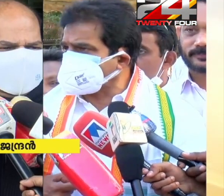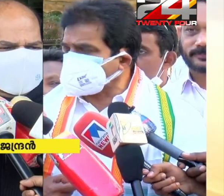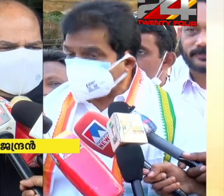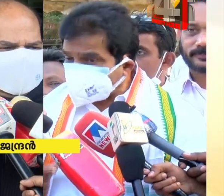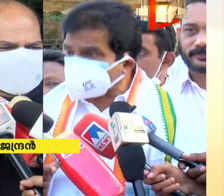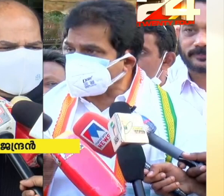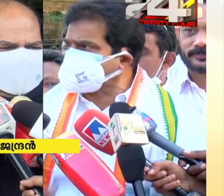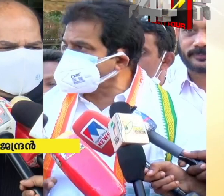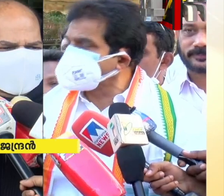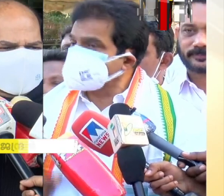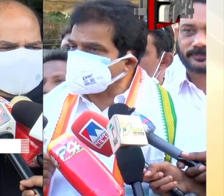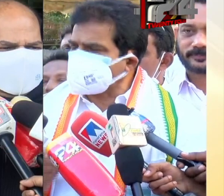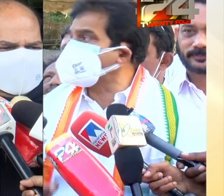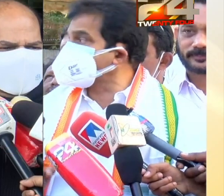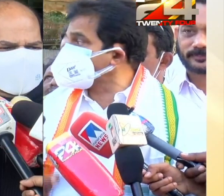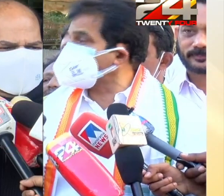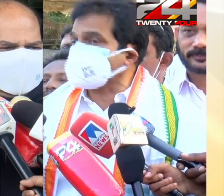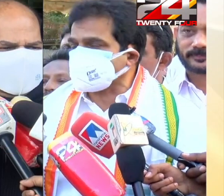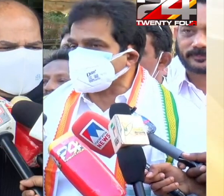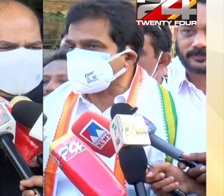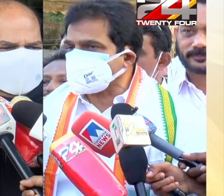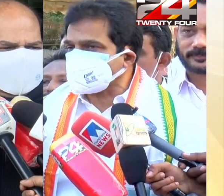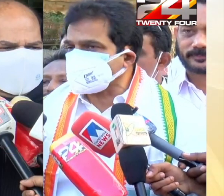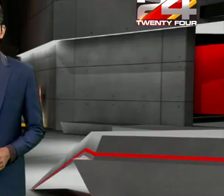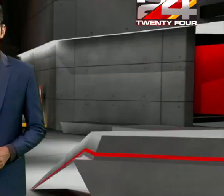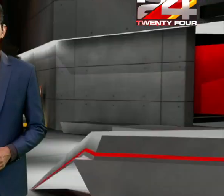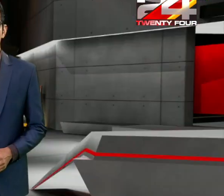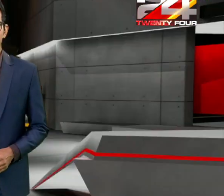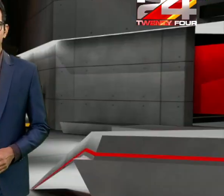ഞങ്ങളോട് വിയോജിപ്പുള്ളവരാണ്, പക്ഷേ അവരുടെ സ്പിരിറ്റിനെ ബഹുമാനിക്കുന്നു കോൺഗ്രസ്.